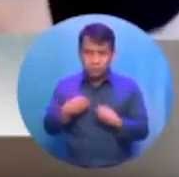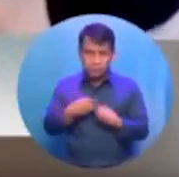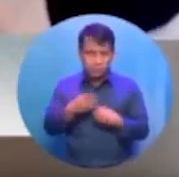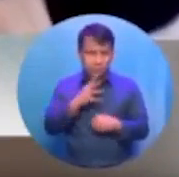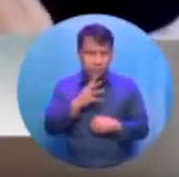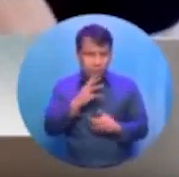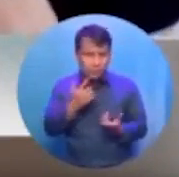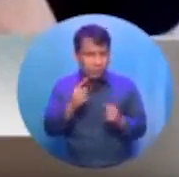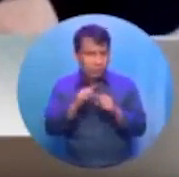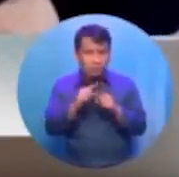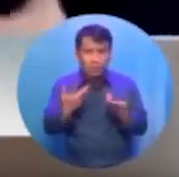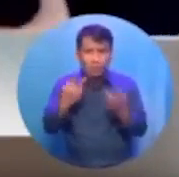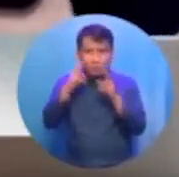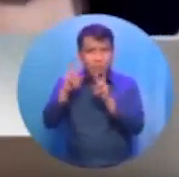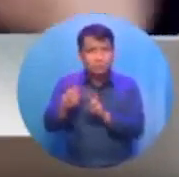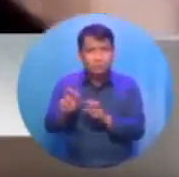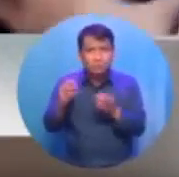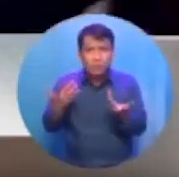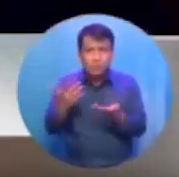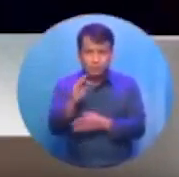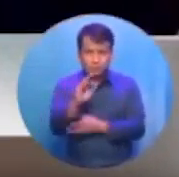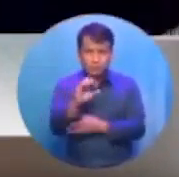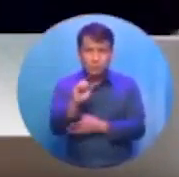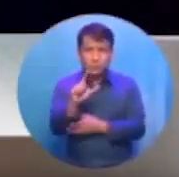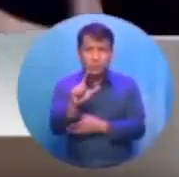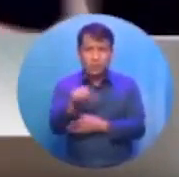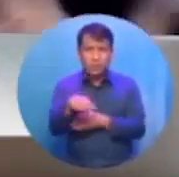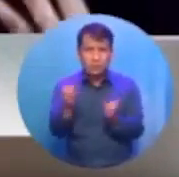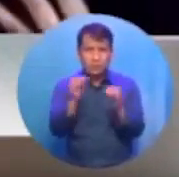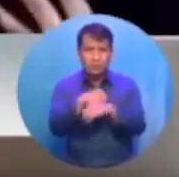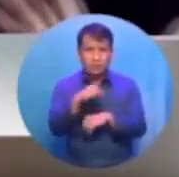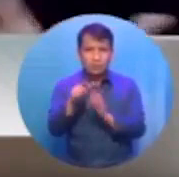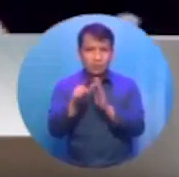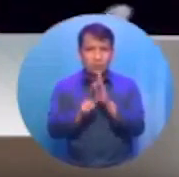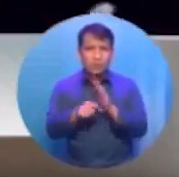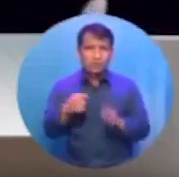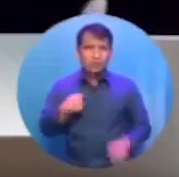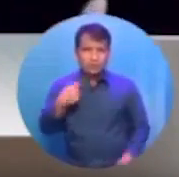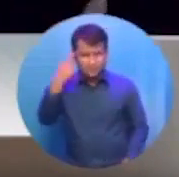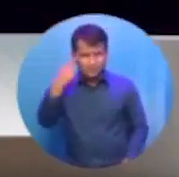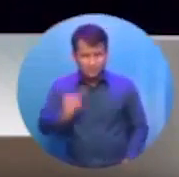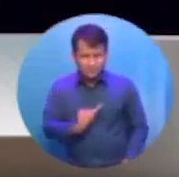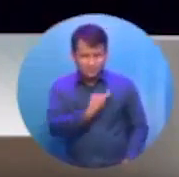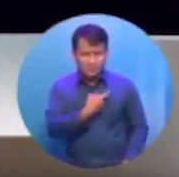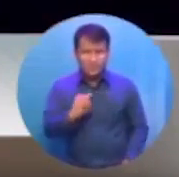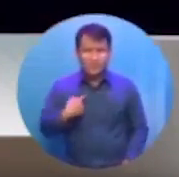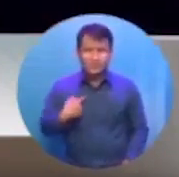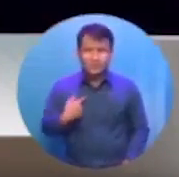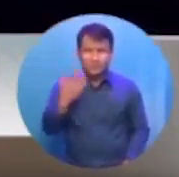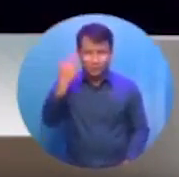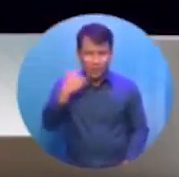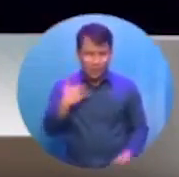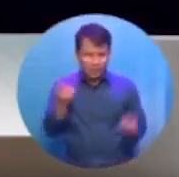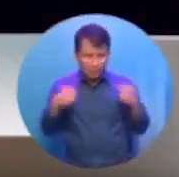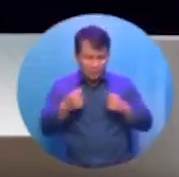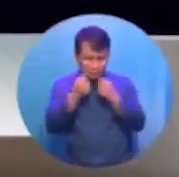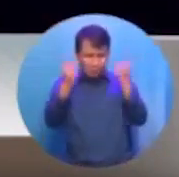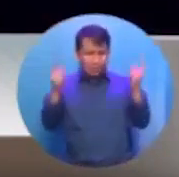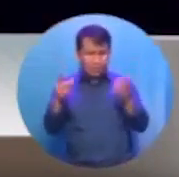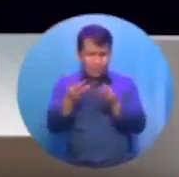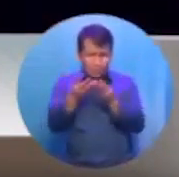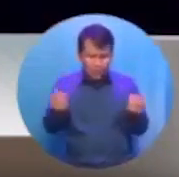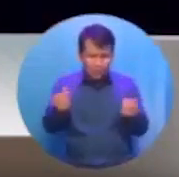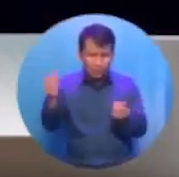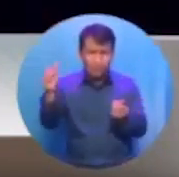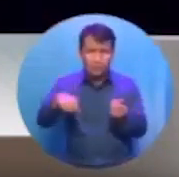salita po. Wala, sir, ng piskal po. Kaya napakasakit yung nangyari, sir. Paano na-magic yung